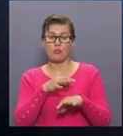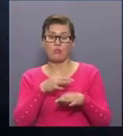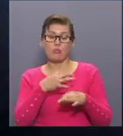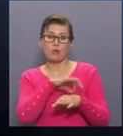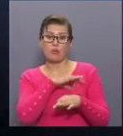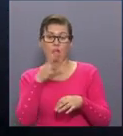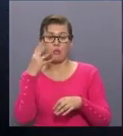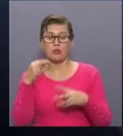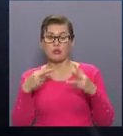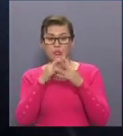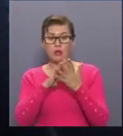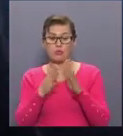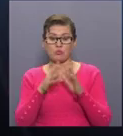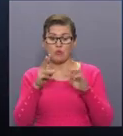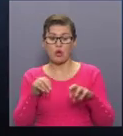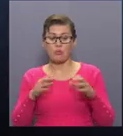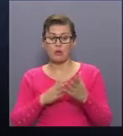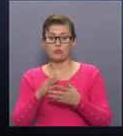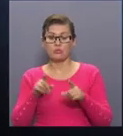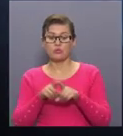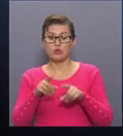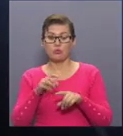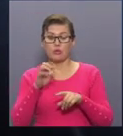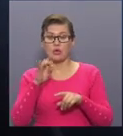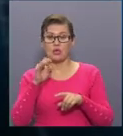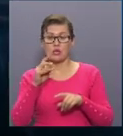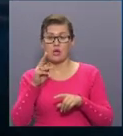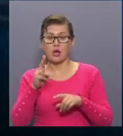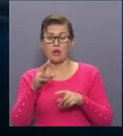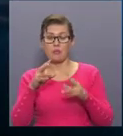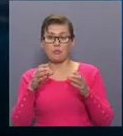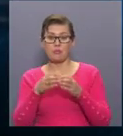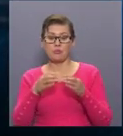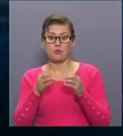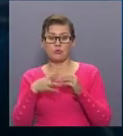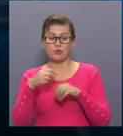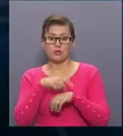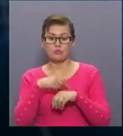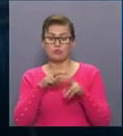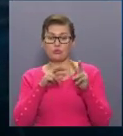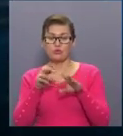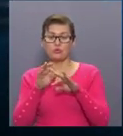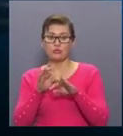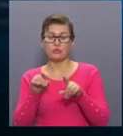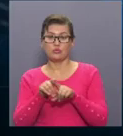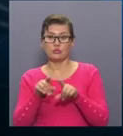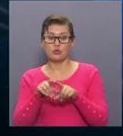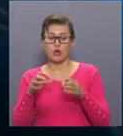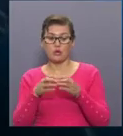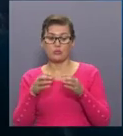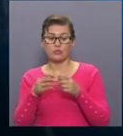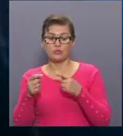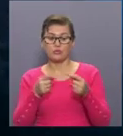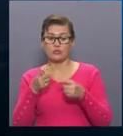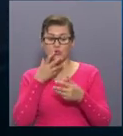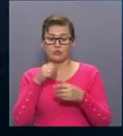Алматыға техникалық жағдайын тексеру үшін бағыт алған Бек Эйр компаниясы өкілдерін 15 сағат бойы бақылаудан жібермеген. Ал компания басшысы